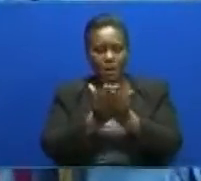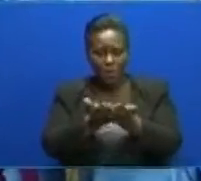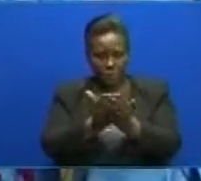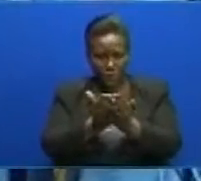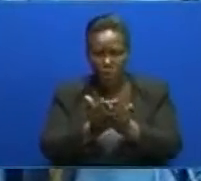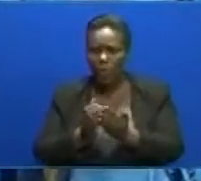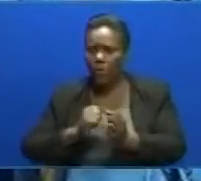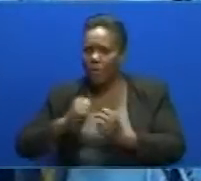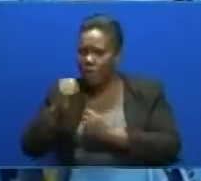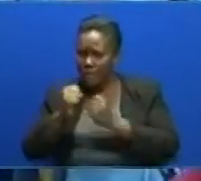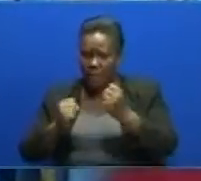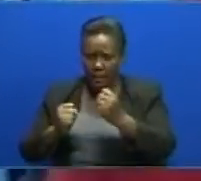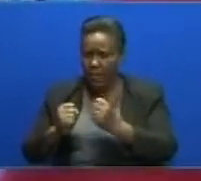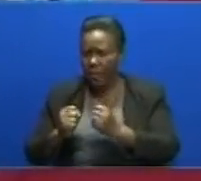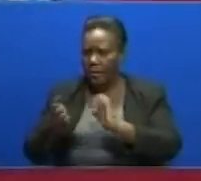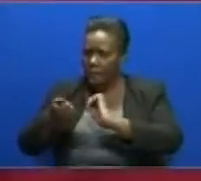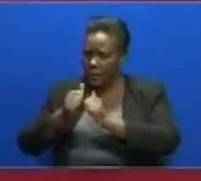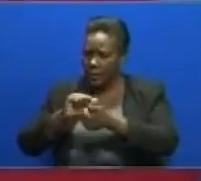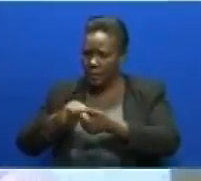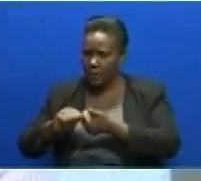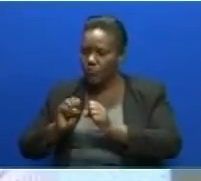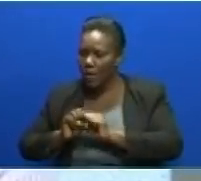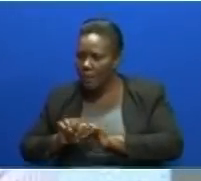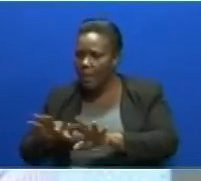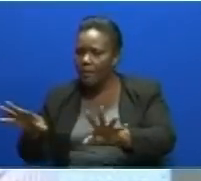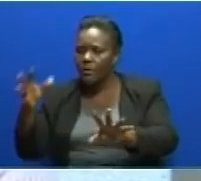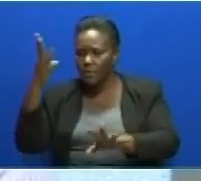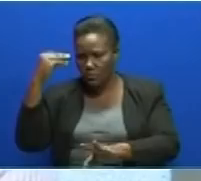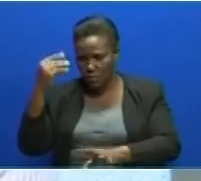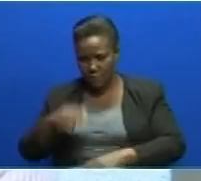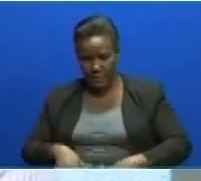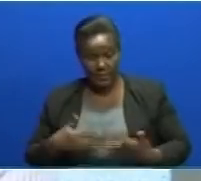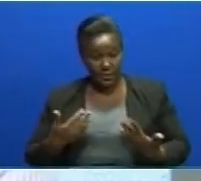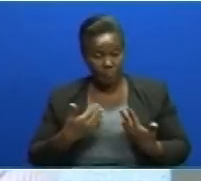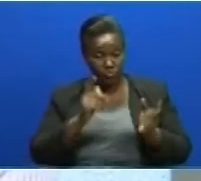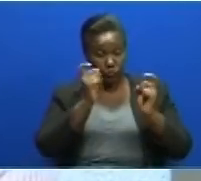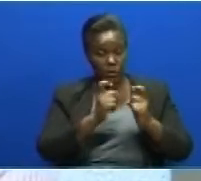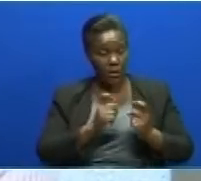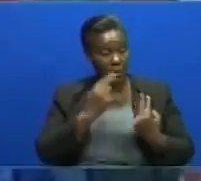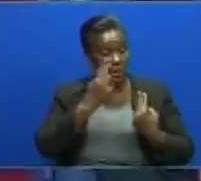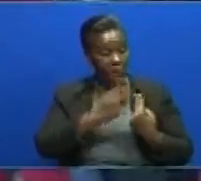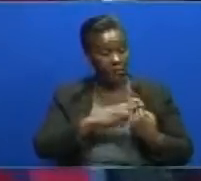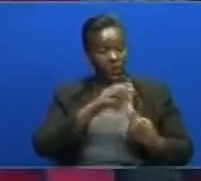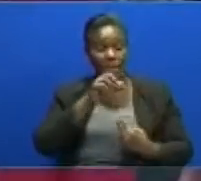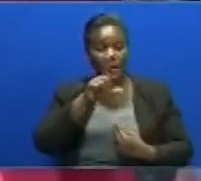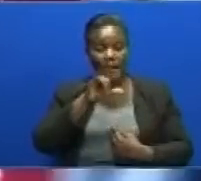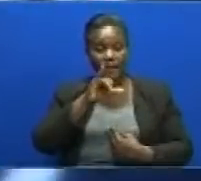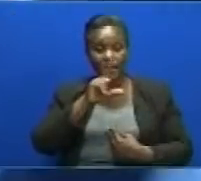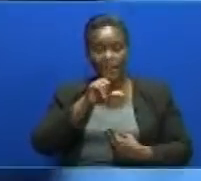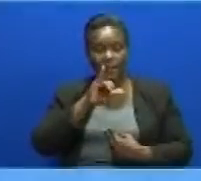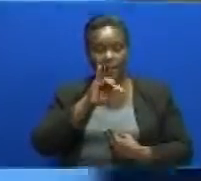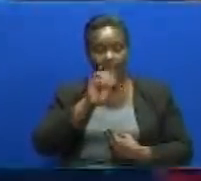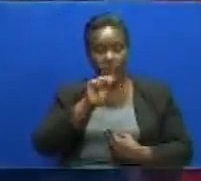kupambana kumaliza virusi vya ukimwi. Huyu hapa ni Dr. Lilian Mwakiosi, mtaalamu wa masuala ya